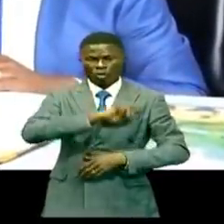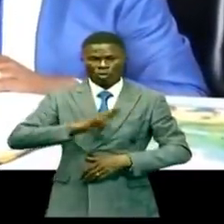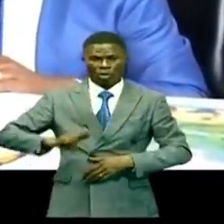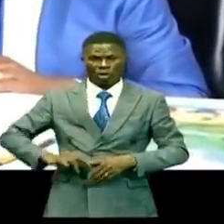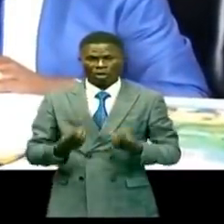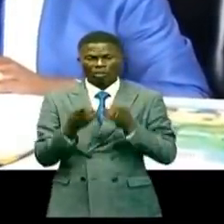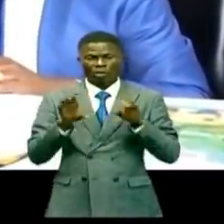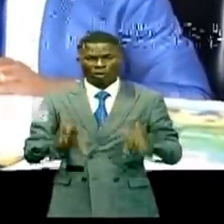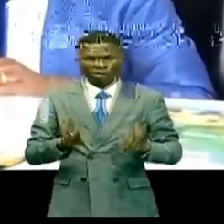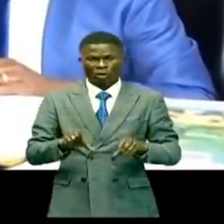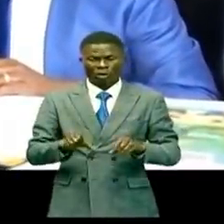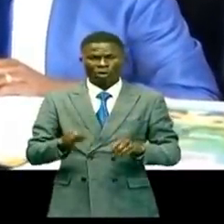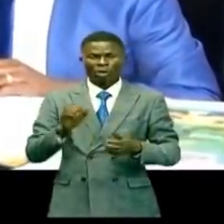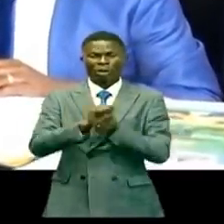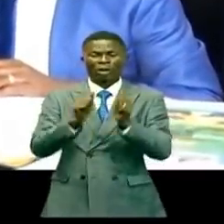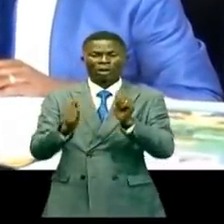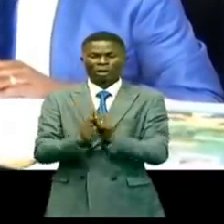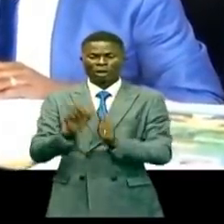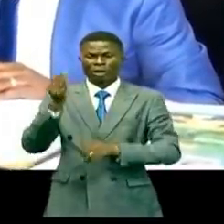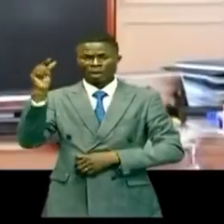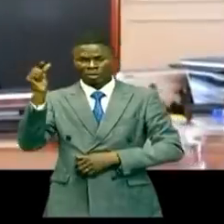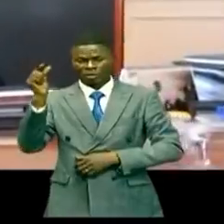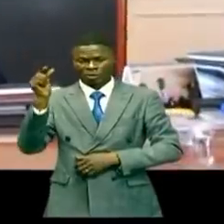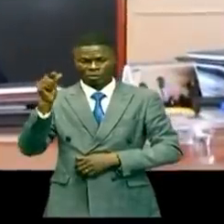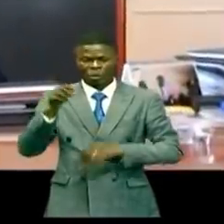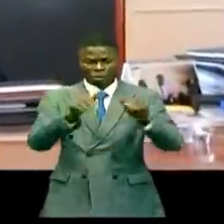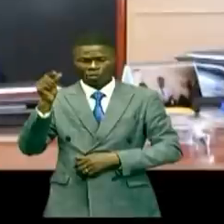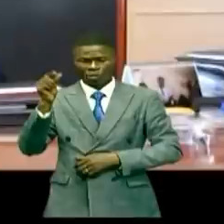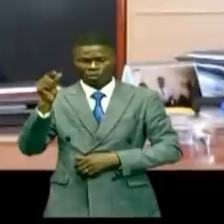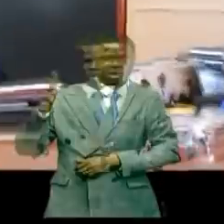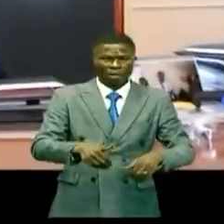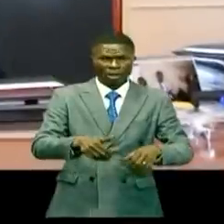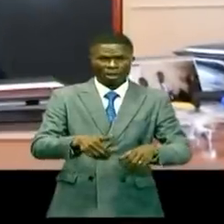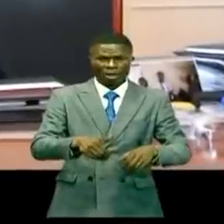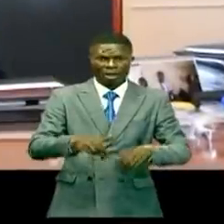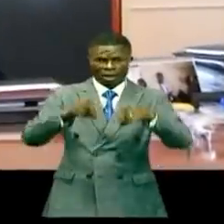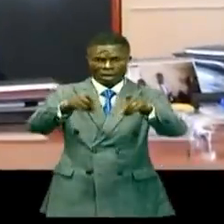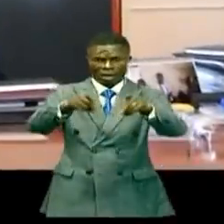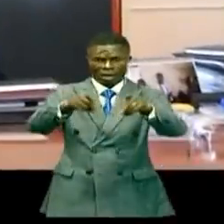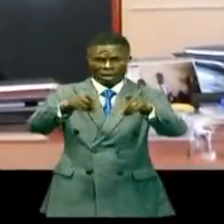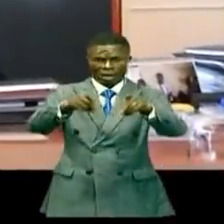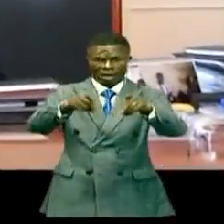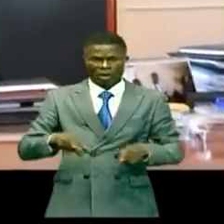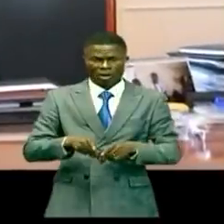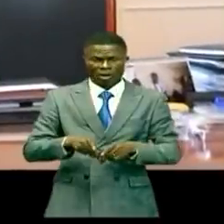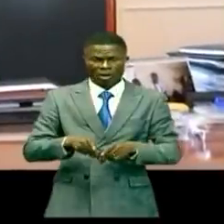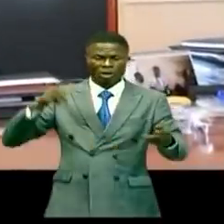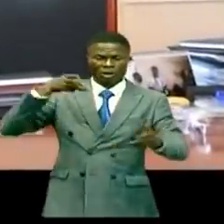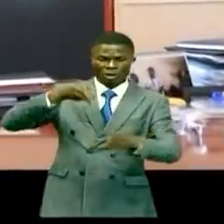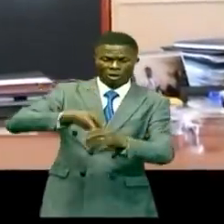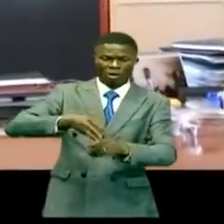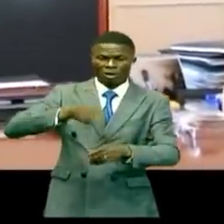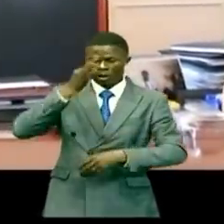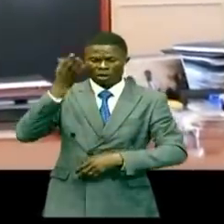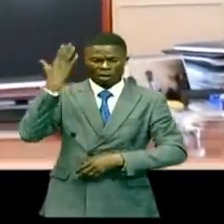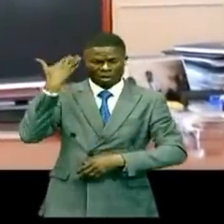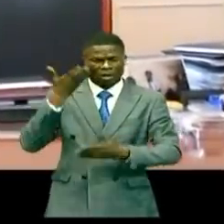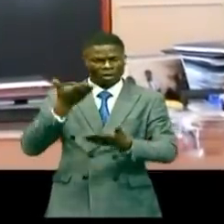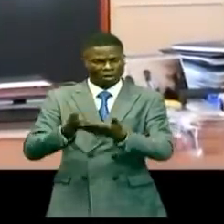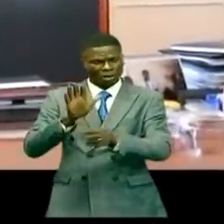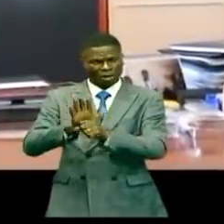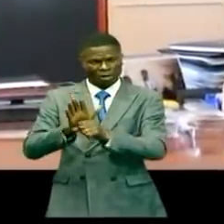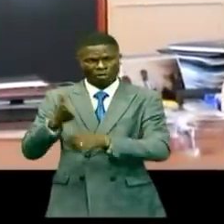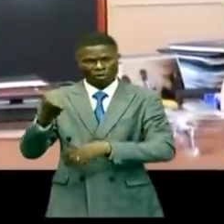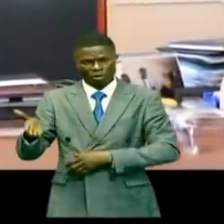Congo dans les secteurs de mines, de l'agriculture, de l'environnement, des hydrocarbures, etc.